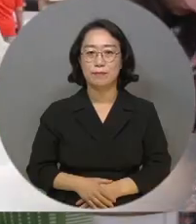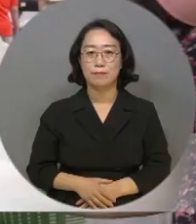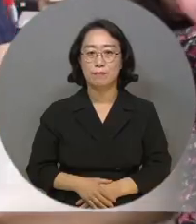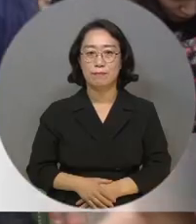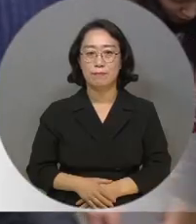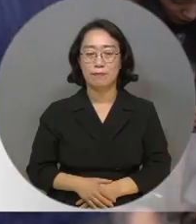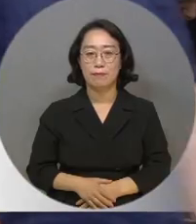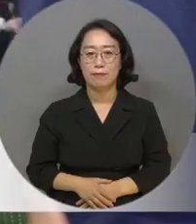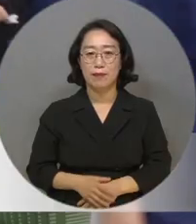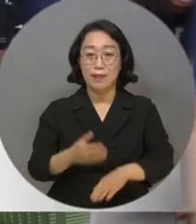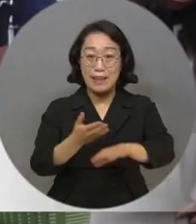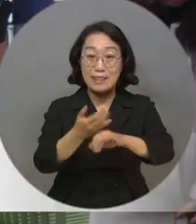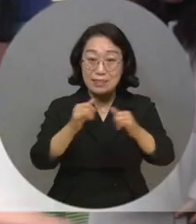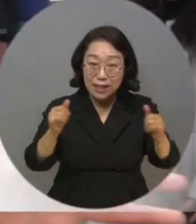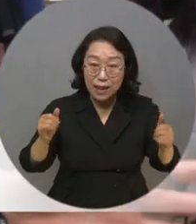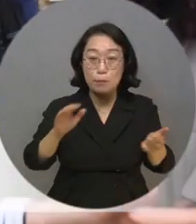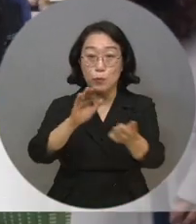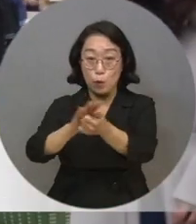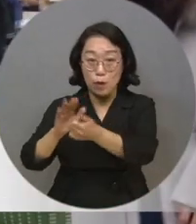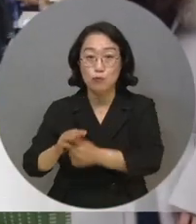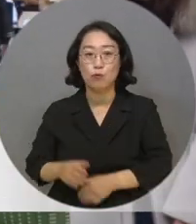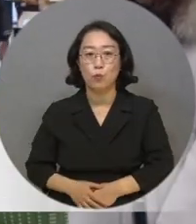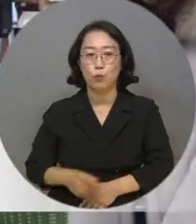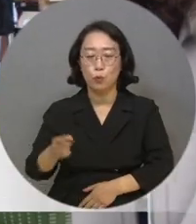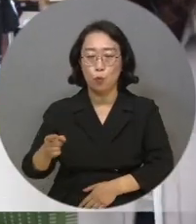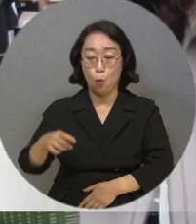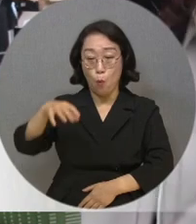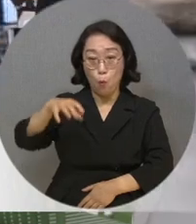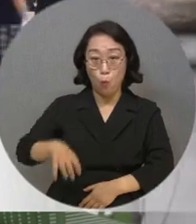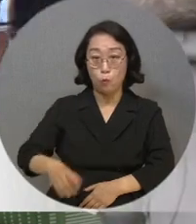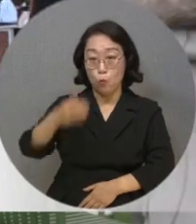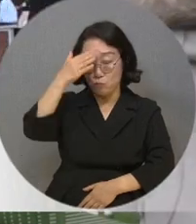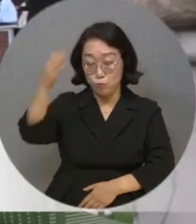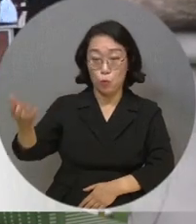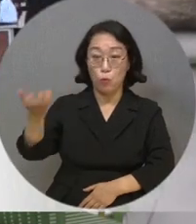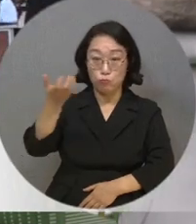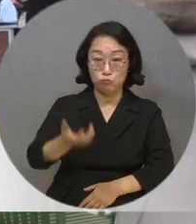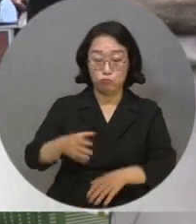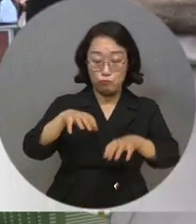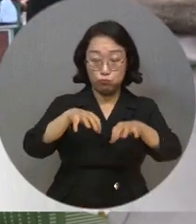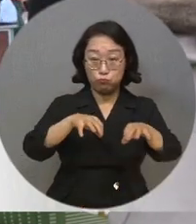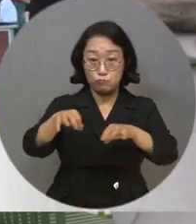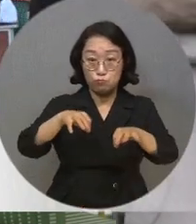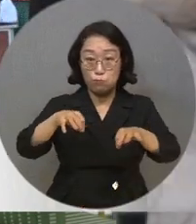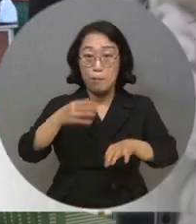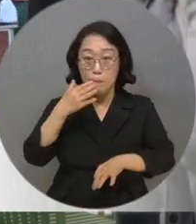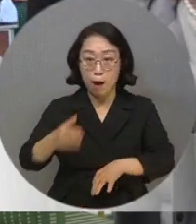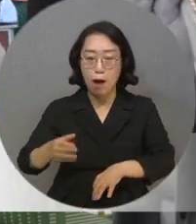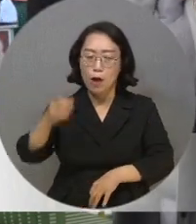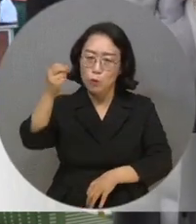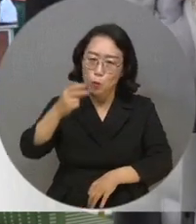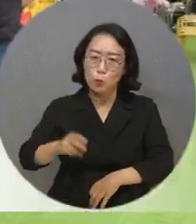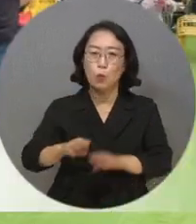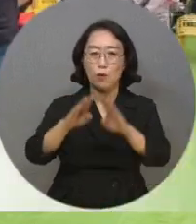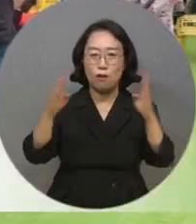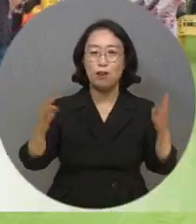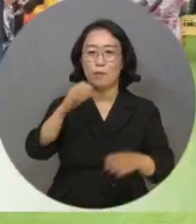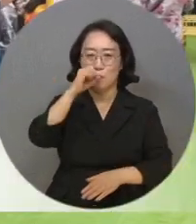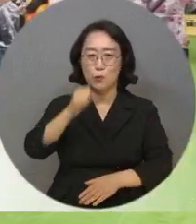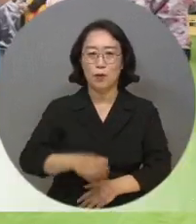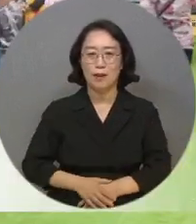남는 것은 어려운 이유도 없고 또 이렇게 공간까지 빌려주는 앞으로 이런 기회가 자주 있었으면 좋겠습니다.